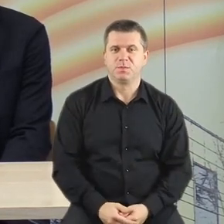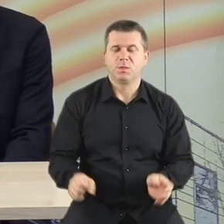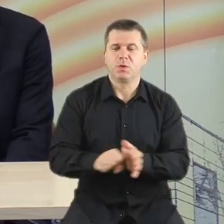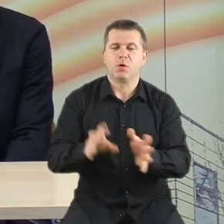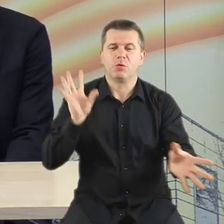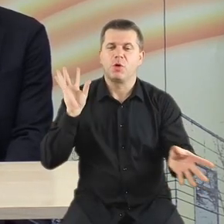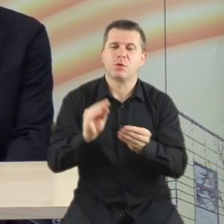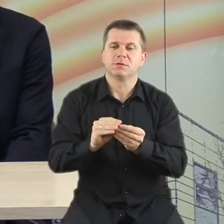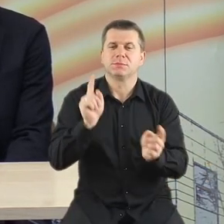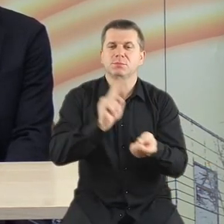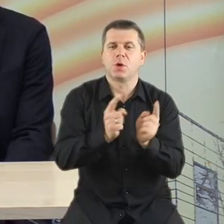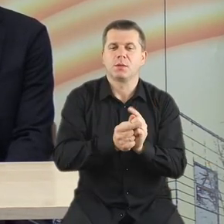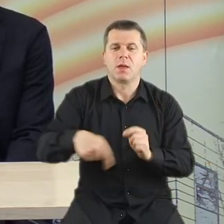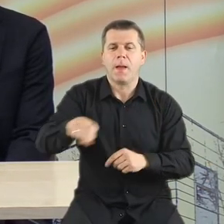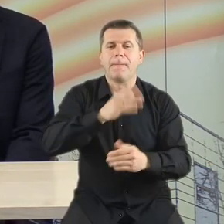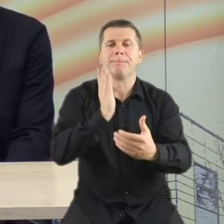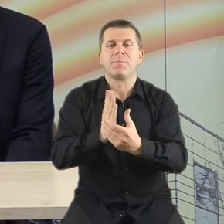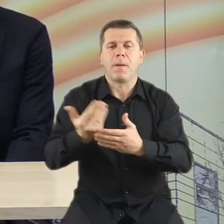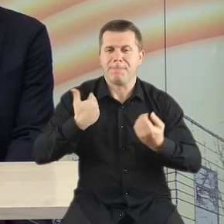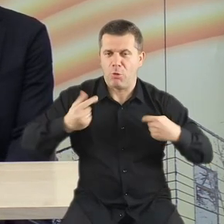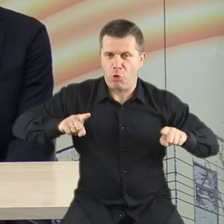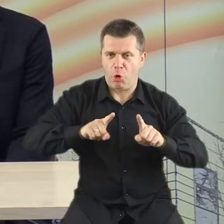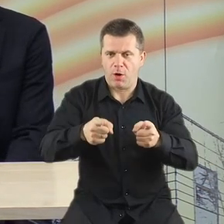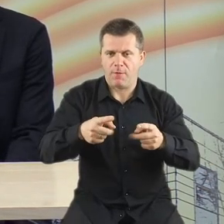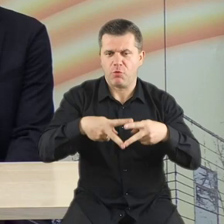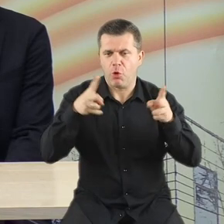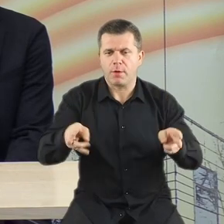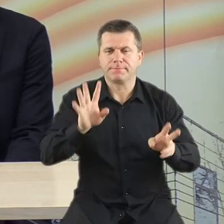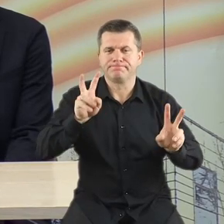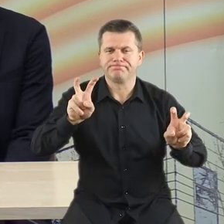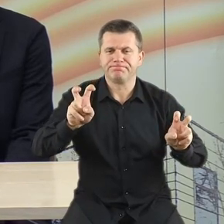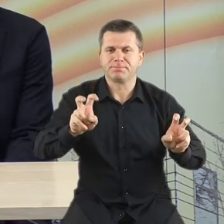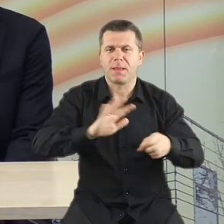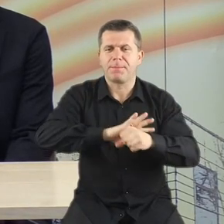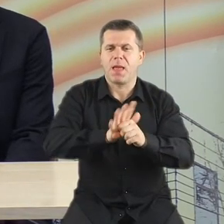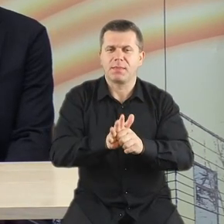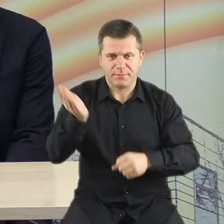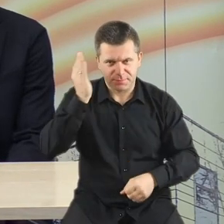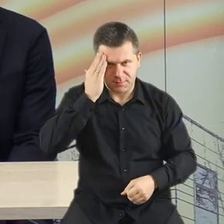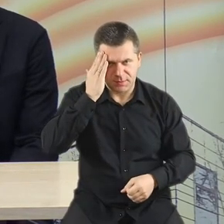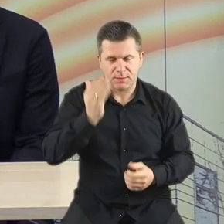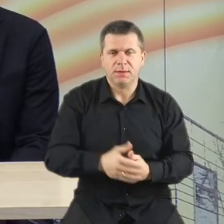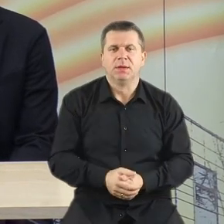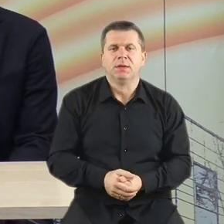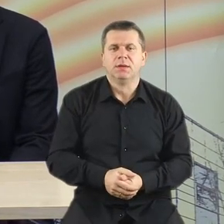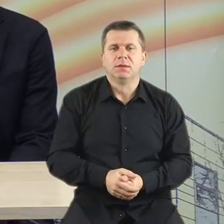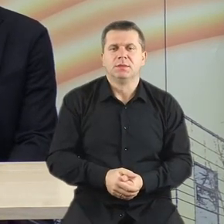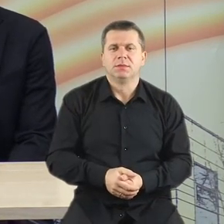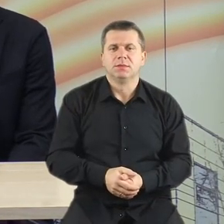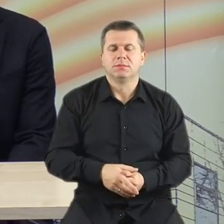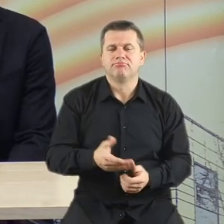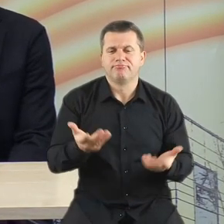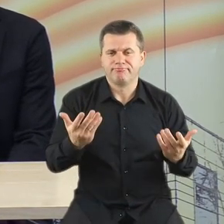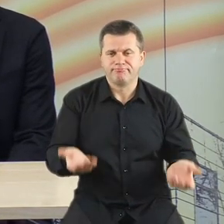Dotychczas takie spotkania biblioteka organizowała w tym okresie zawieszenia z wiadomych względów, które miało miejsce właśnie ze